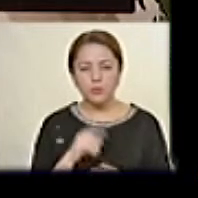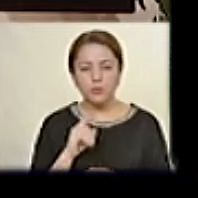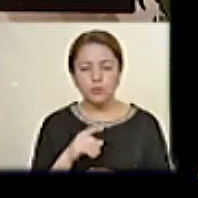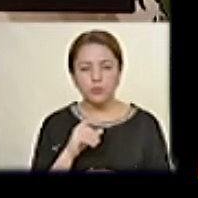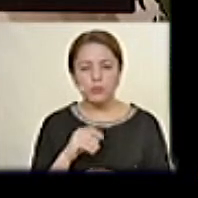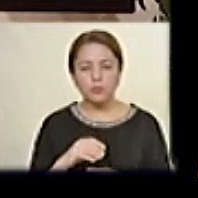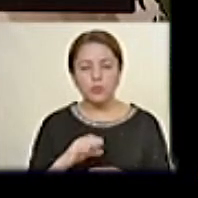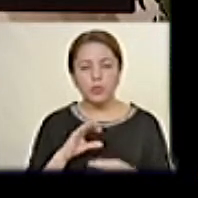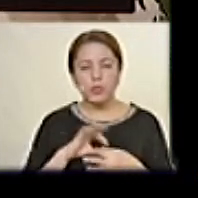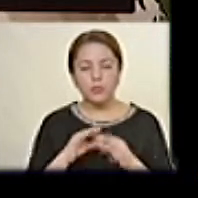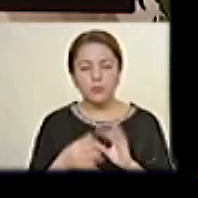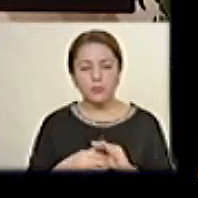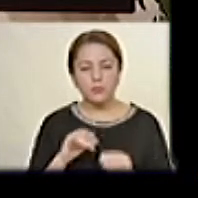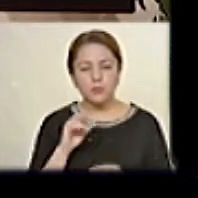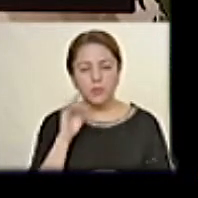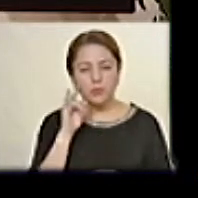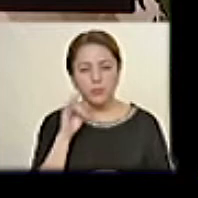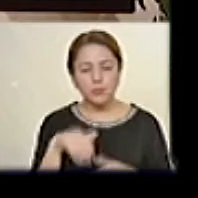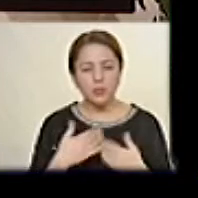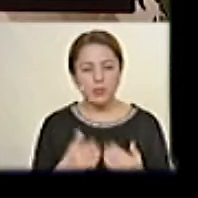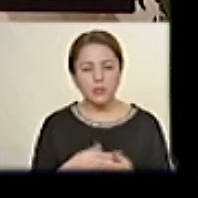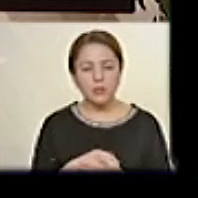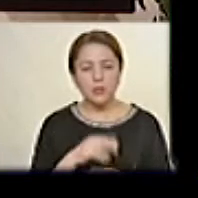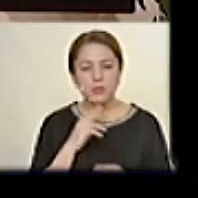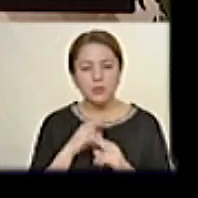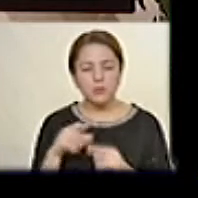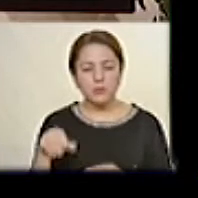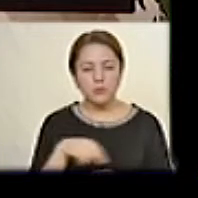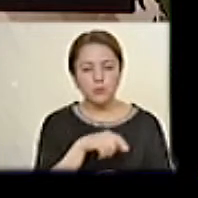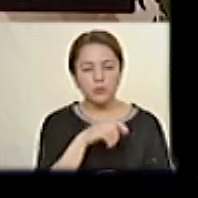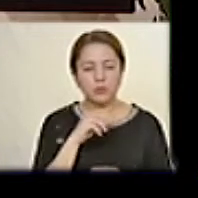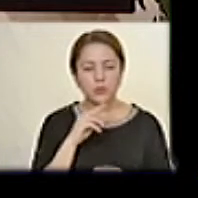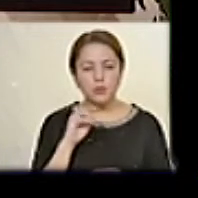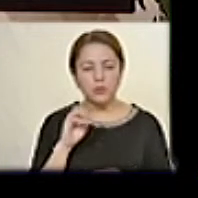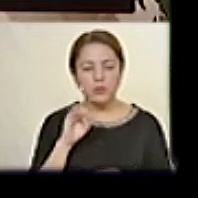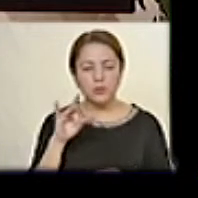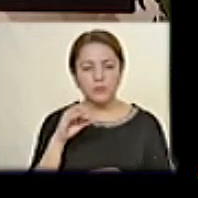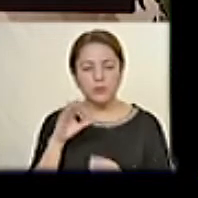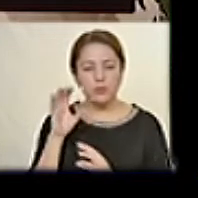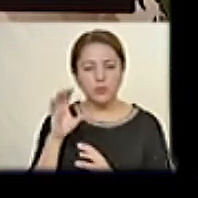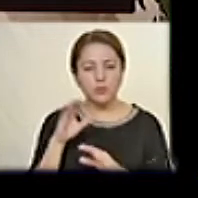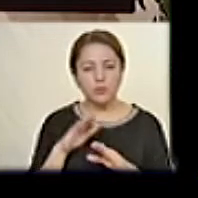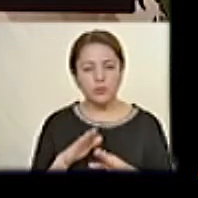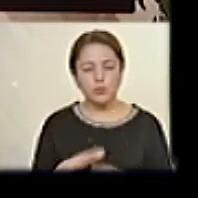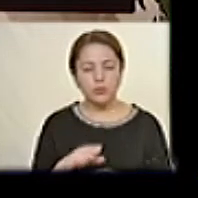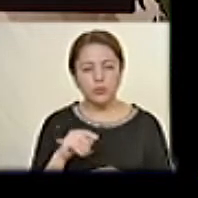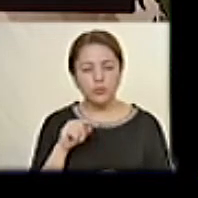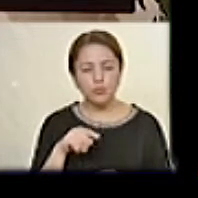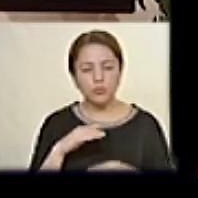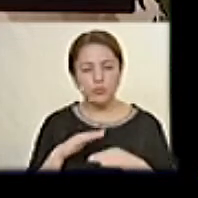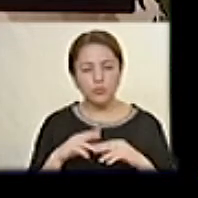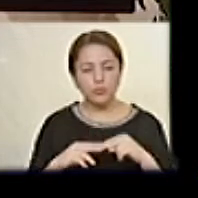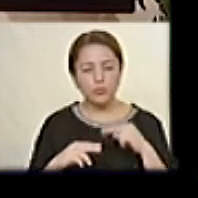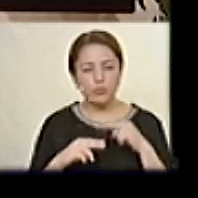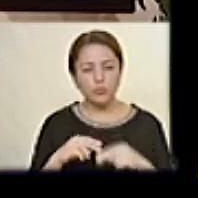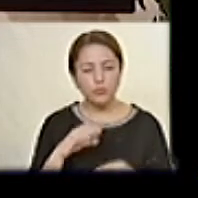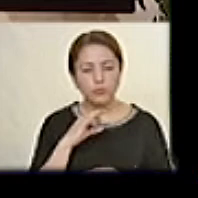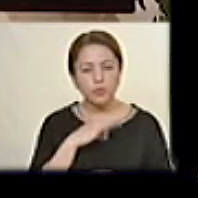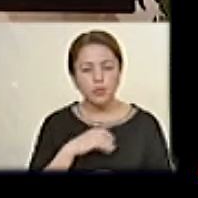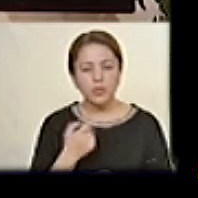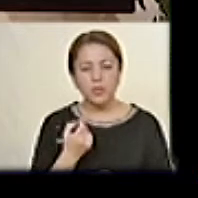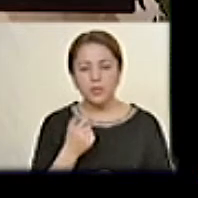ta'rifimiz noto'g'ri ko'rsatilgan. Ya'ni temir yo'l transporti tog'li hududlarda uni qurish, foydalanish